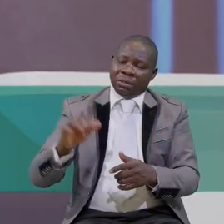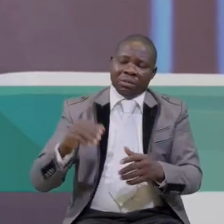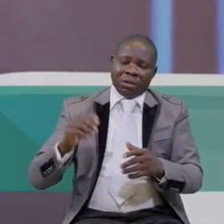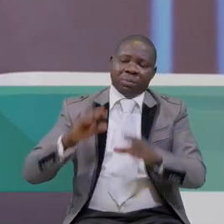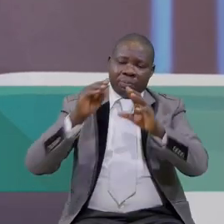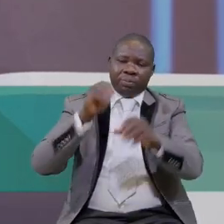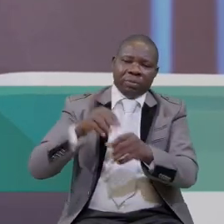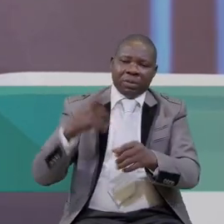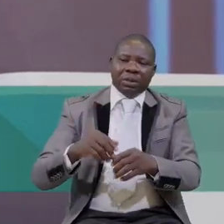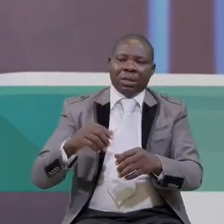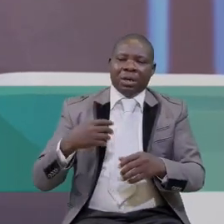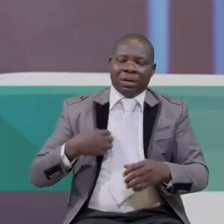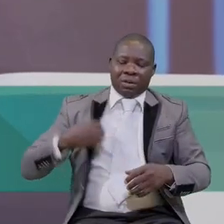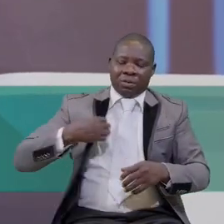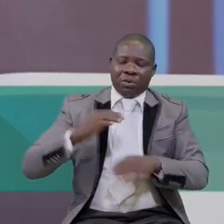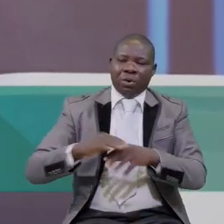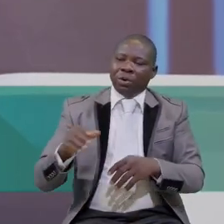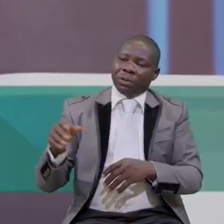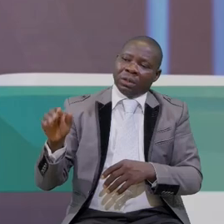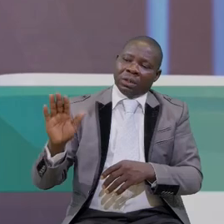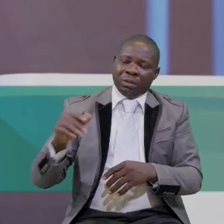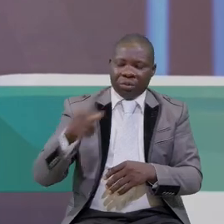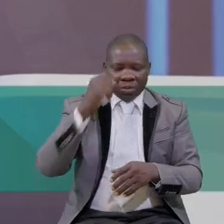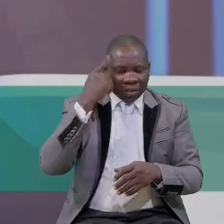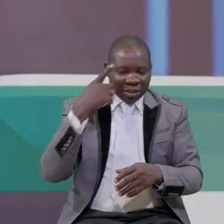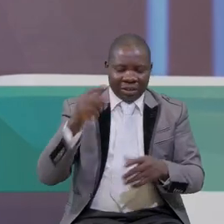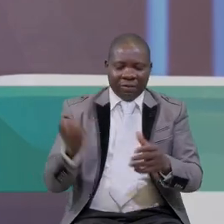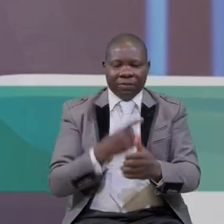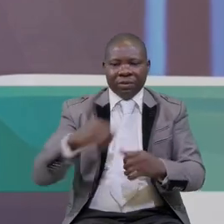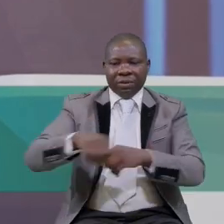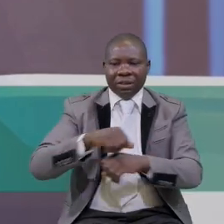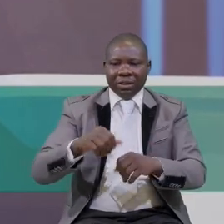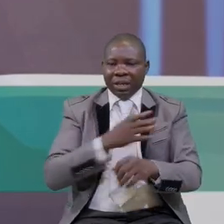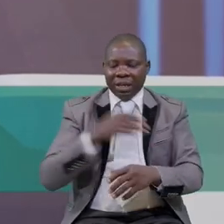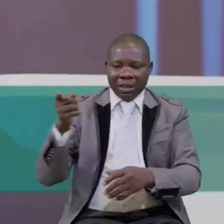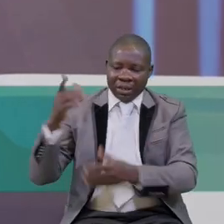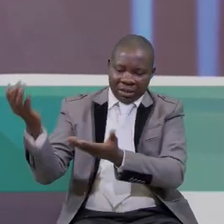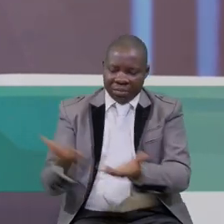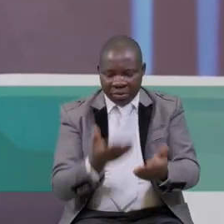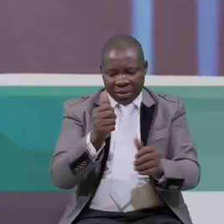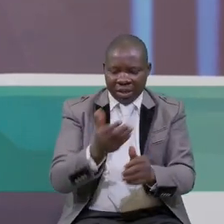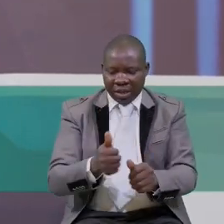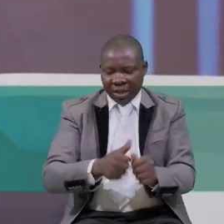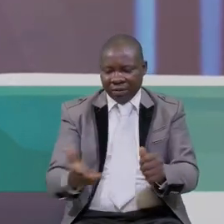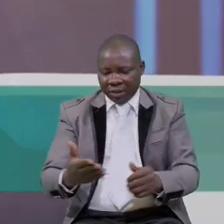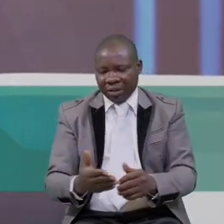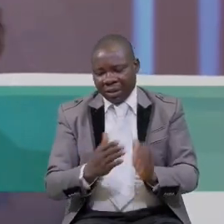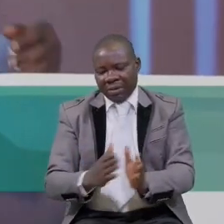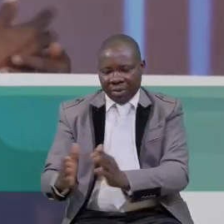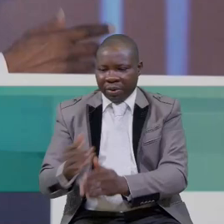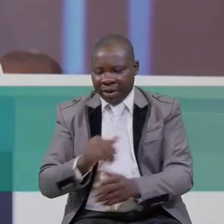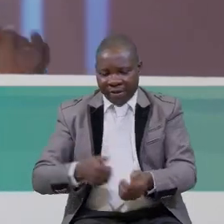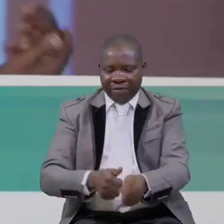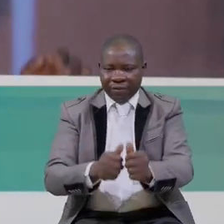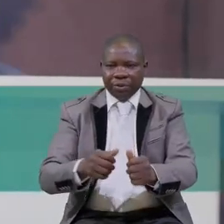il a compris l'onction initiale. Et il a eu tout, a été réglé et il a suivi Élie. Vous savez ce